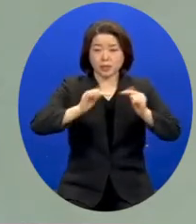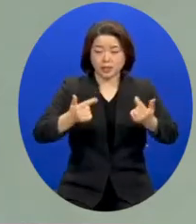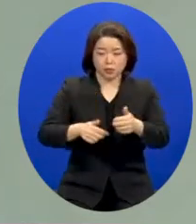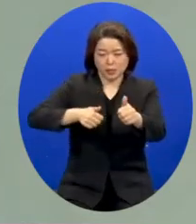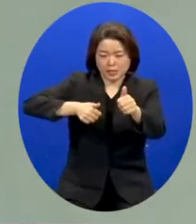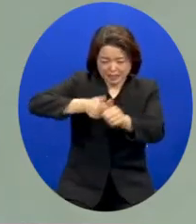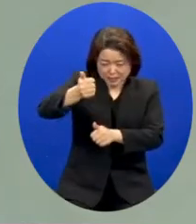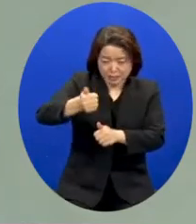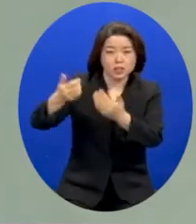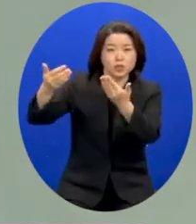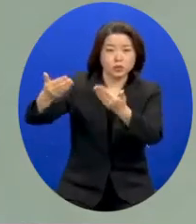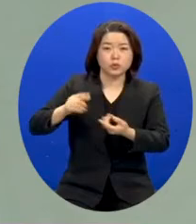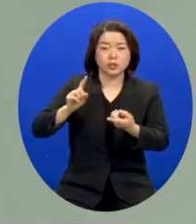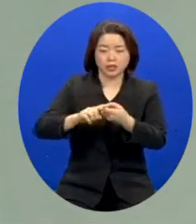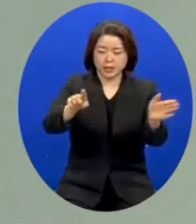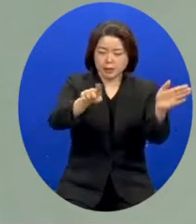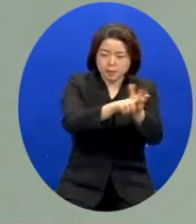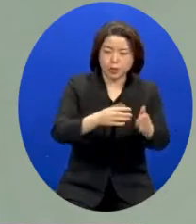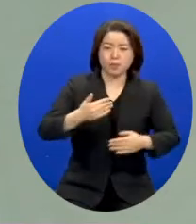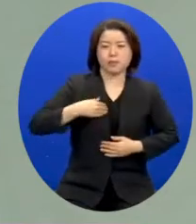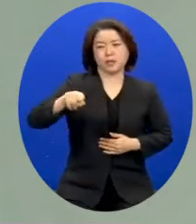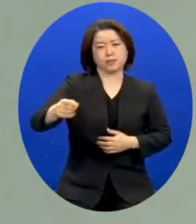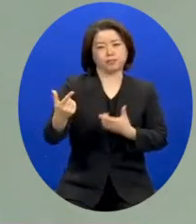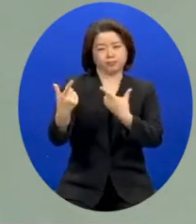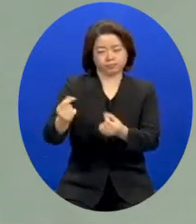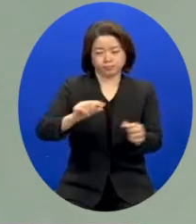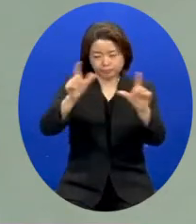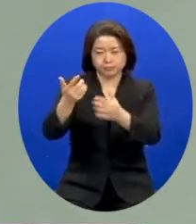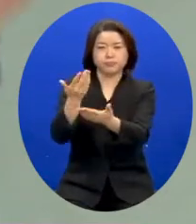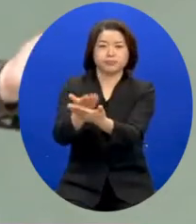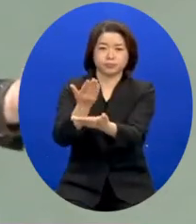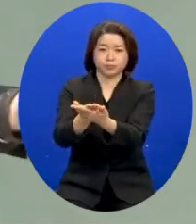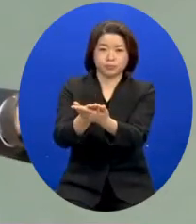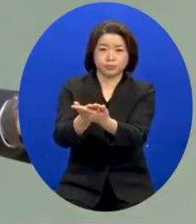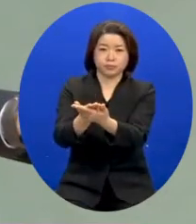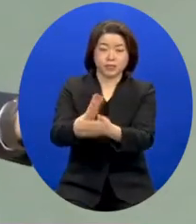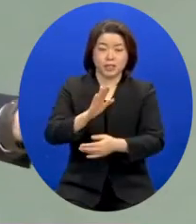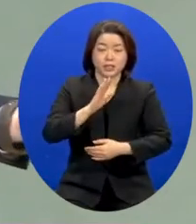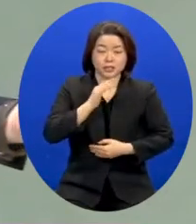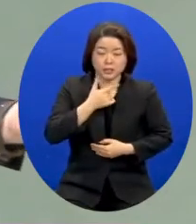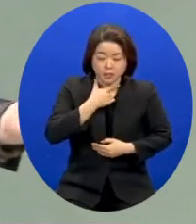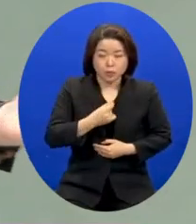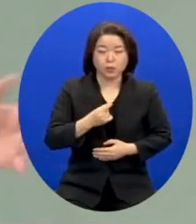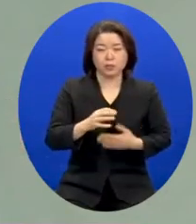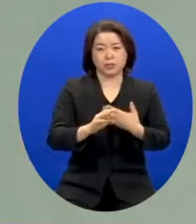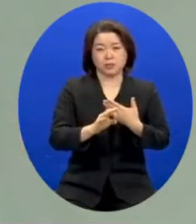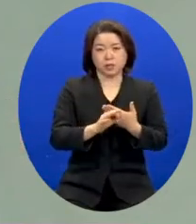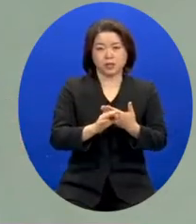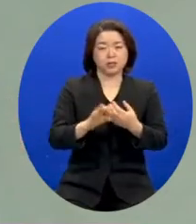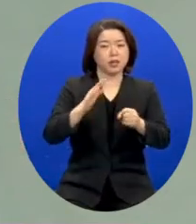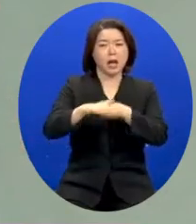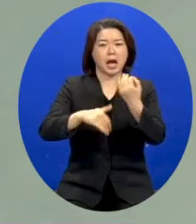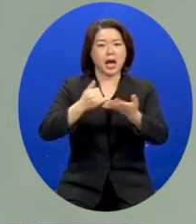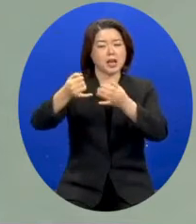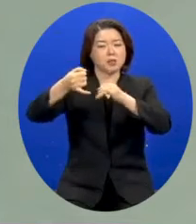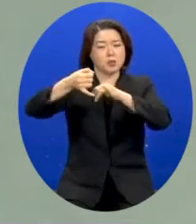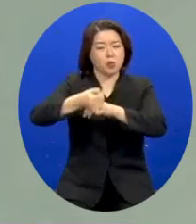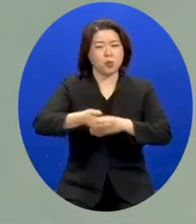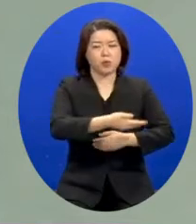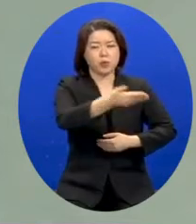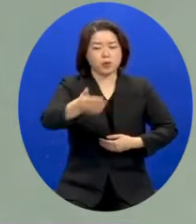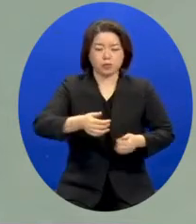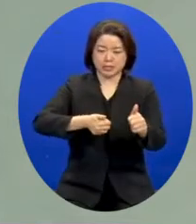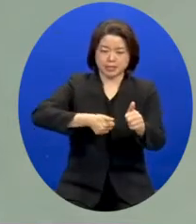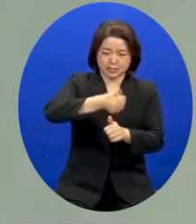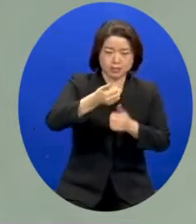승리도 주셨다는 사실을 믿고 나도 그렇게 살게 해주세요. 그게 진짜 소원이면 하나님은 반드시 여러분에게